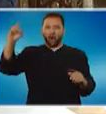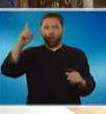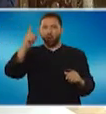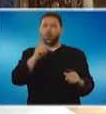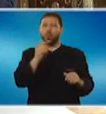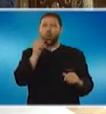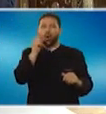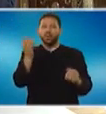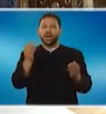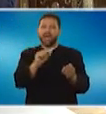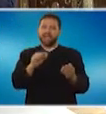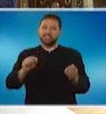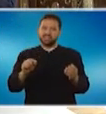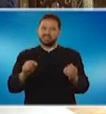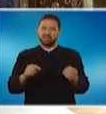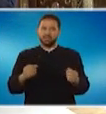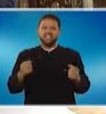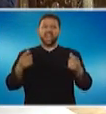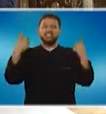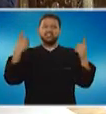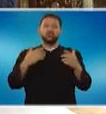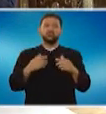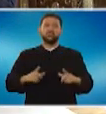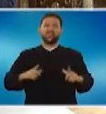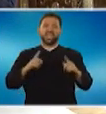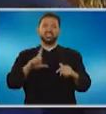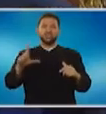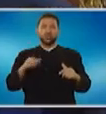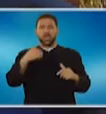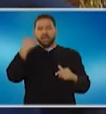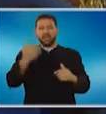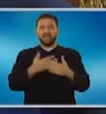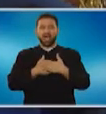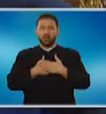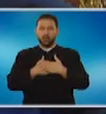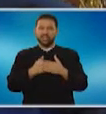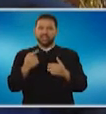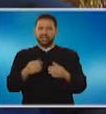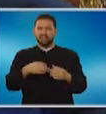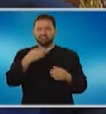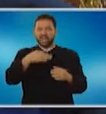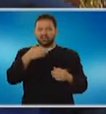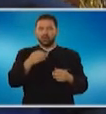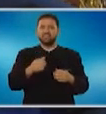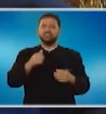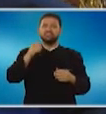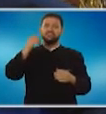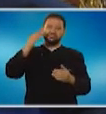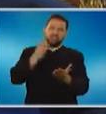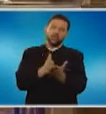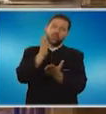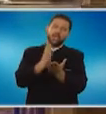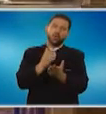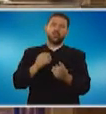la sfârșit pe ideea aceasta și a militat până la sfârșit. Dom'le, cartea în formă scrisă nu va dispărea niciodată. Și cred cu tărie în lucrul